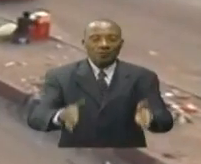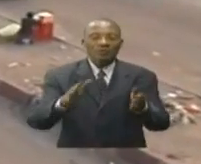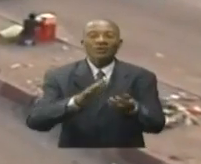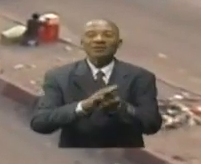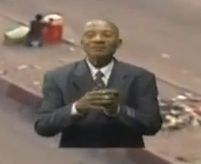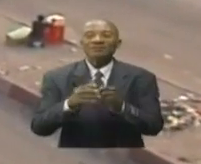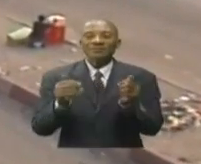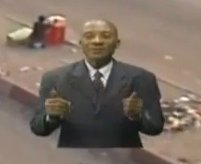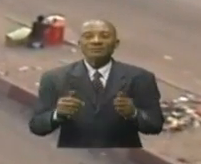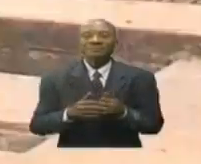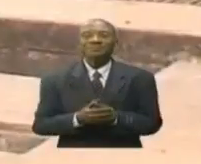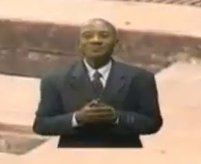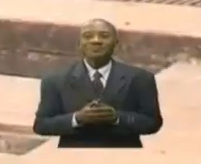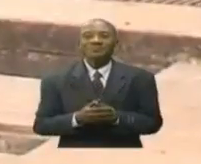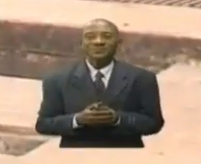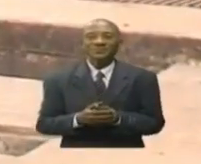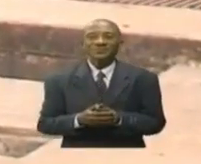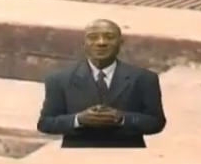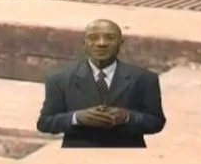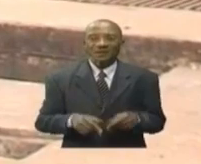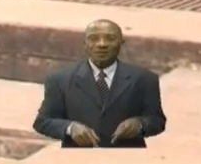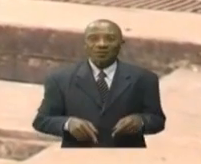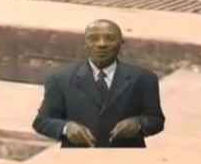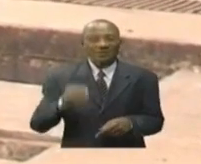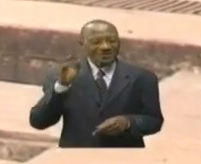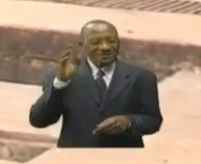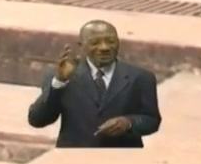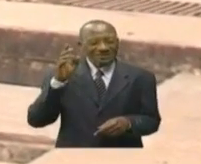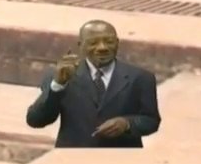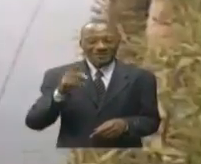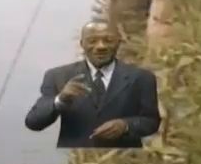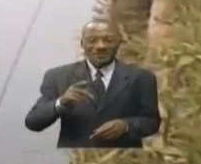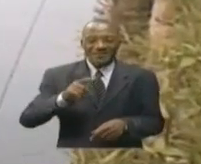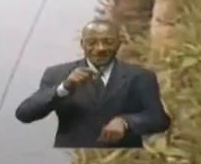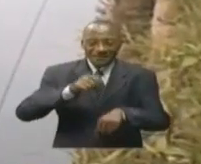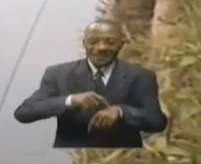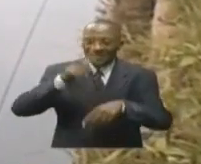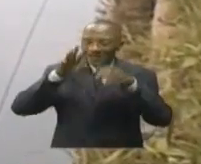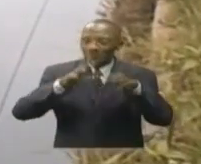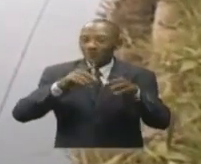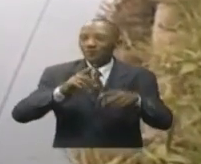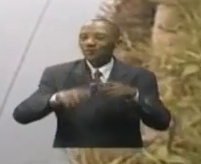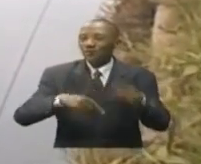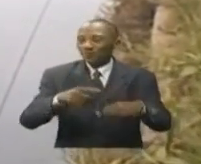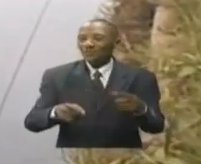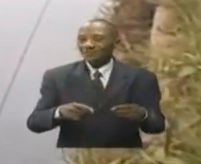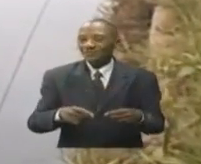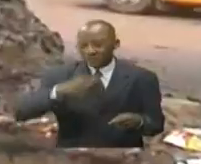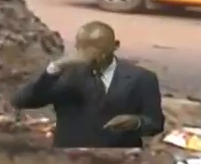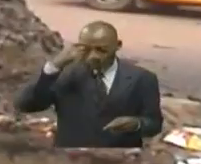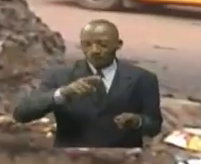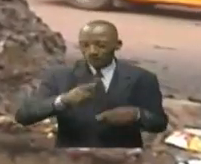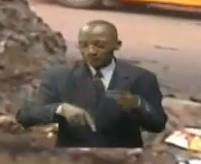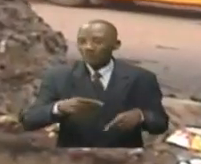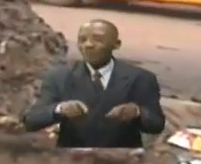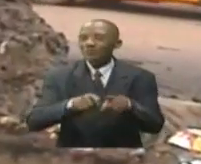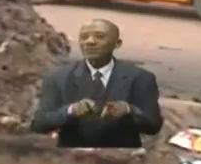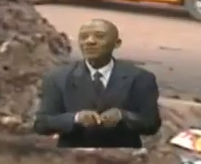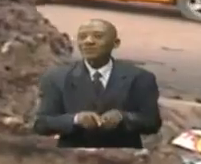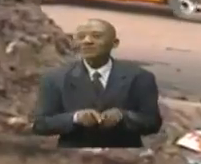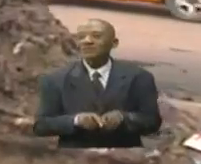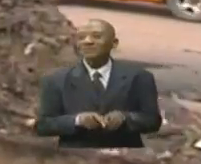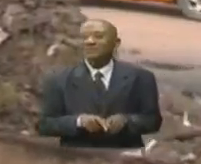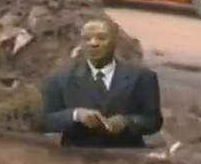Kinshasa, la saison sèche touche à sa fin et la saison des pluies s'annonce déjà une période très inquiétante pour la population kinoise.